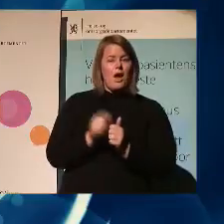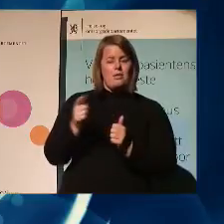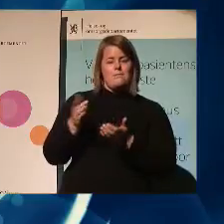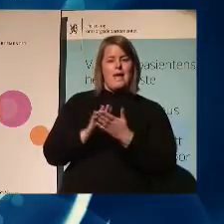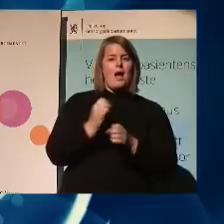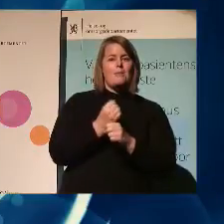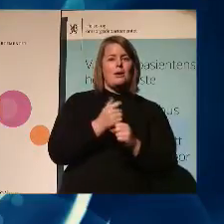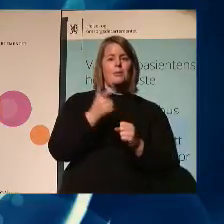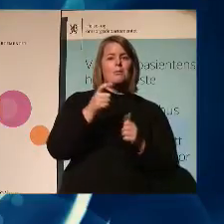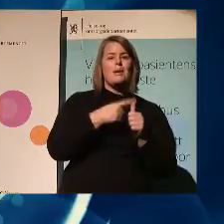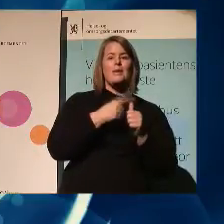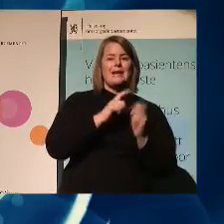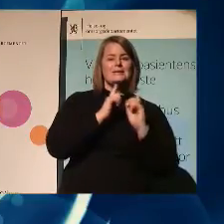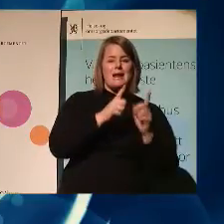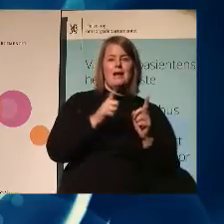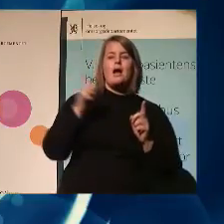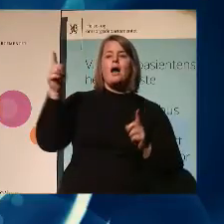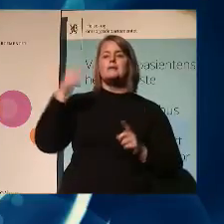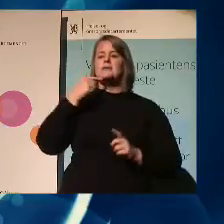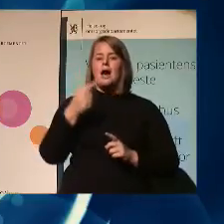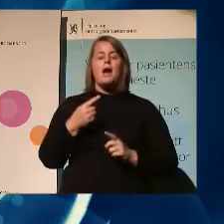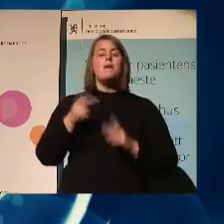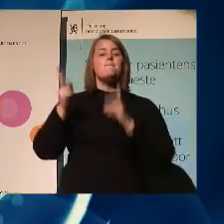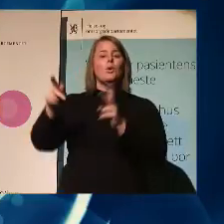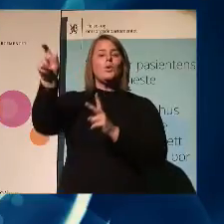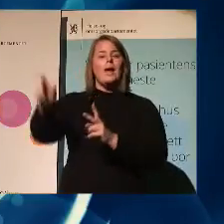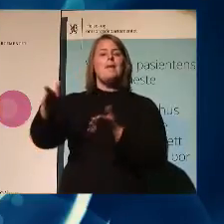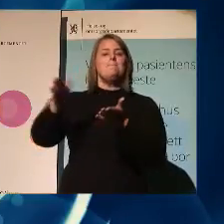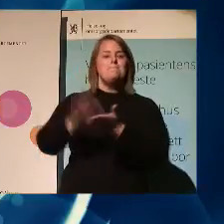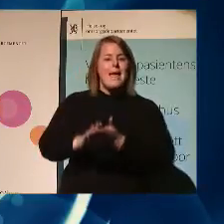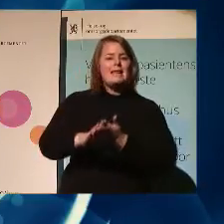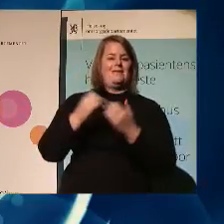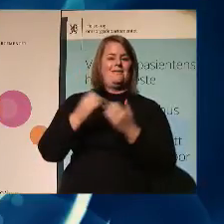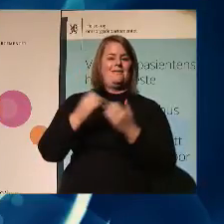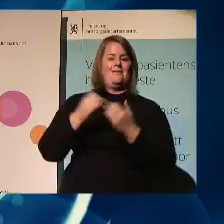og han sa bruker med virkning. Takk for oss.